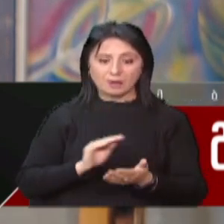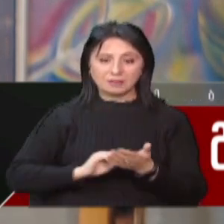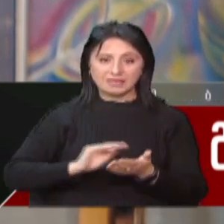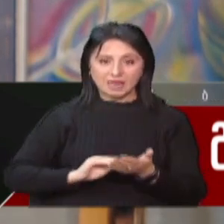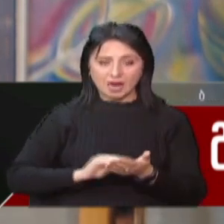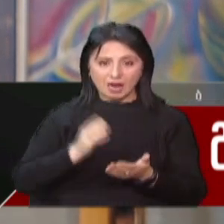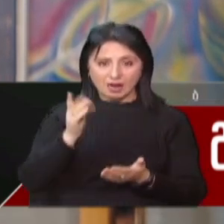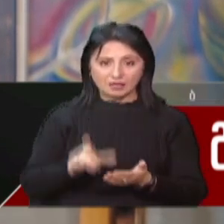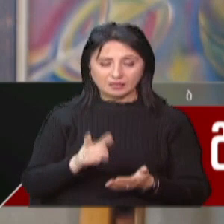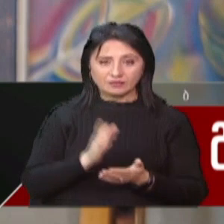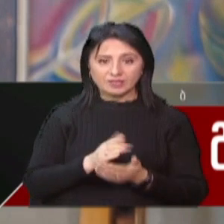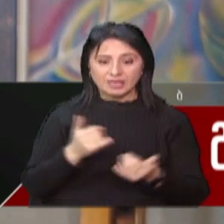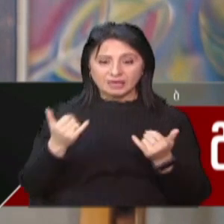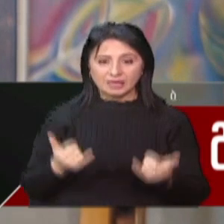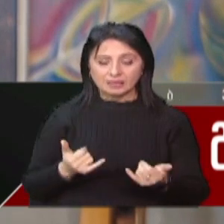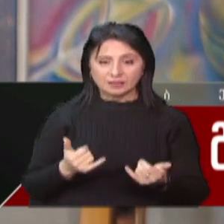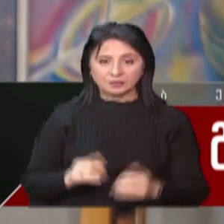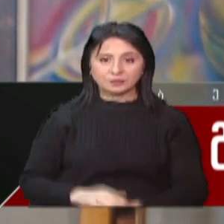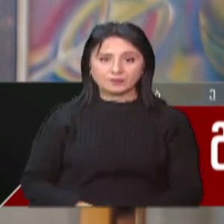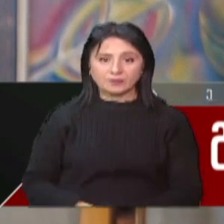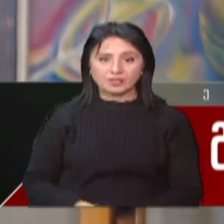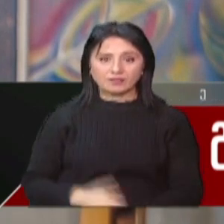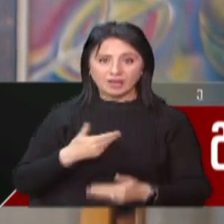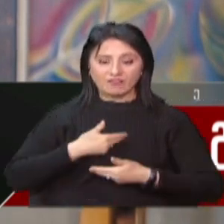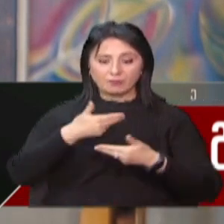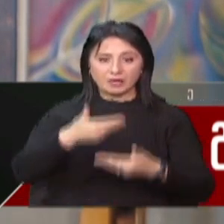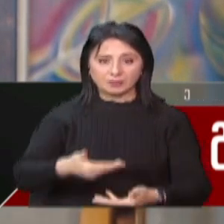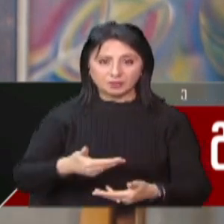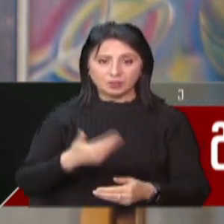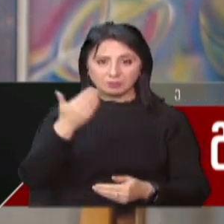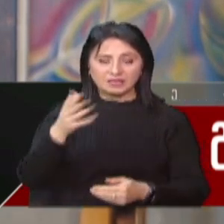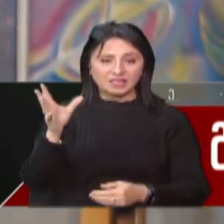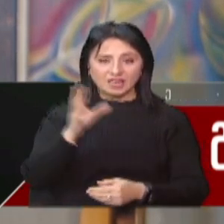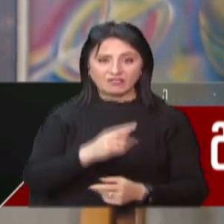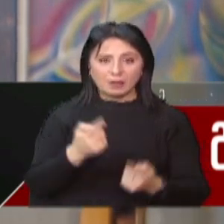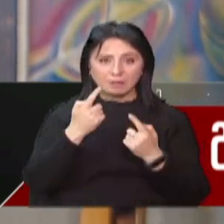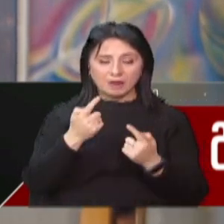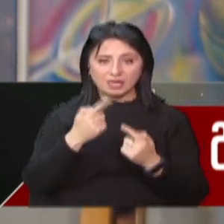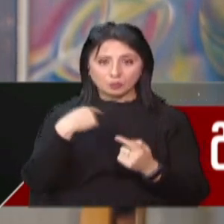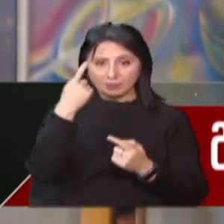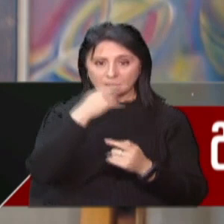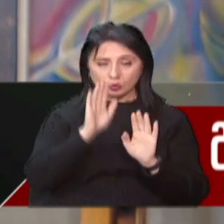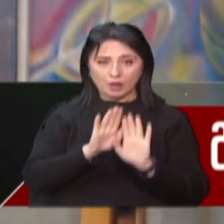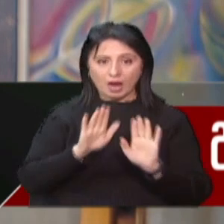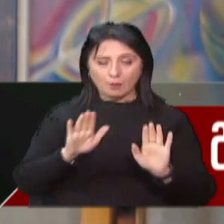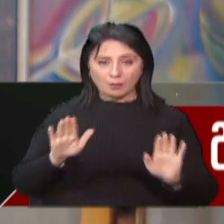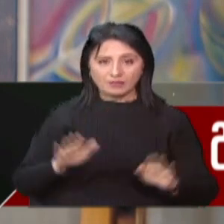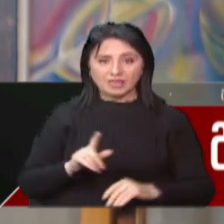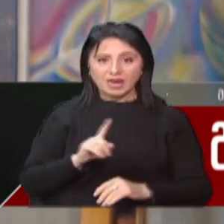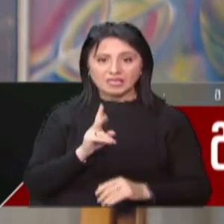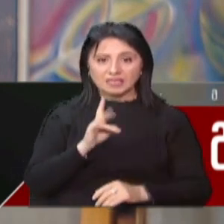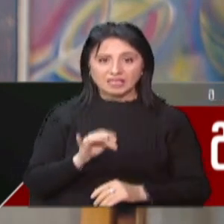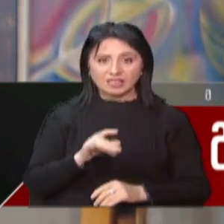მწერალი. ის დღეს მასპინძლობს მის ყველაზე მასშტაბურ პერსონალურ გამოფენაზე, რაც